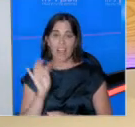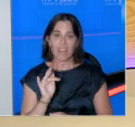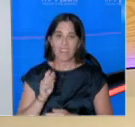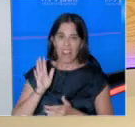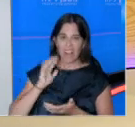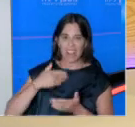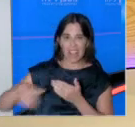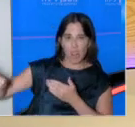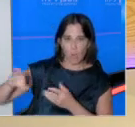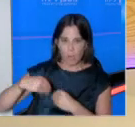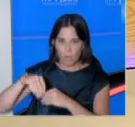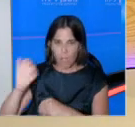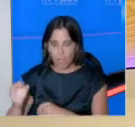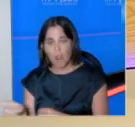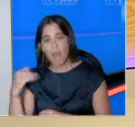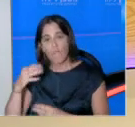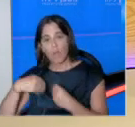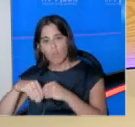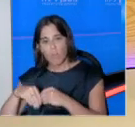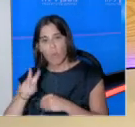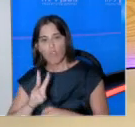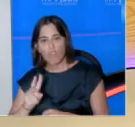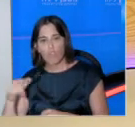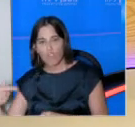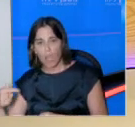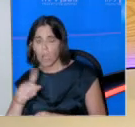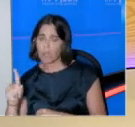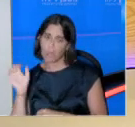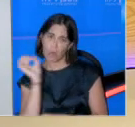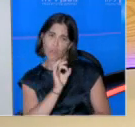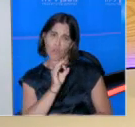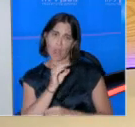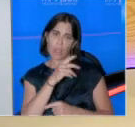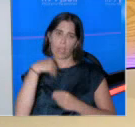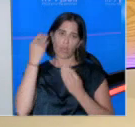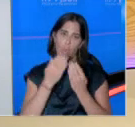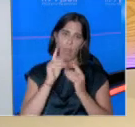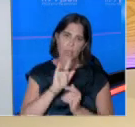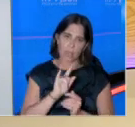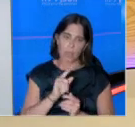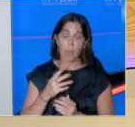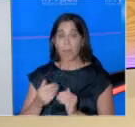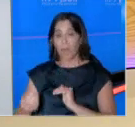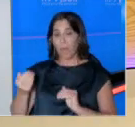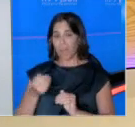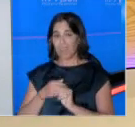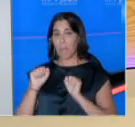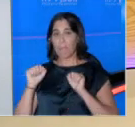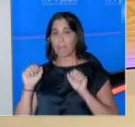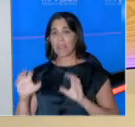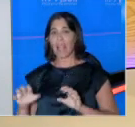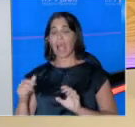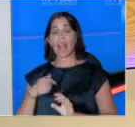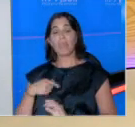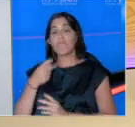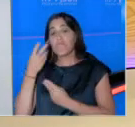של ז'אנה ועוד משפחות משייח ג'ראח, אינה של עמותת עטרת כהנים. מאחורי התביעה עומדים מתנחלים